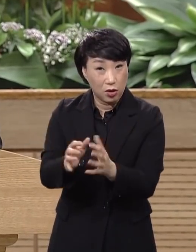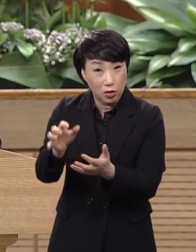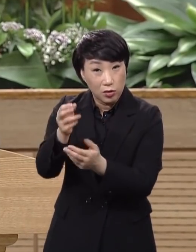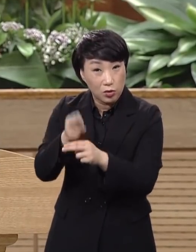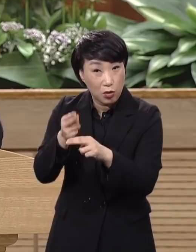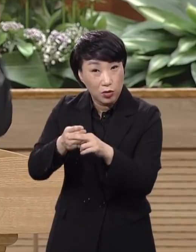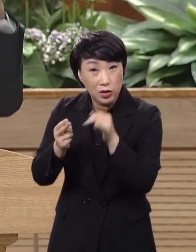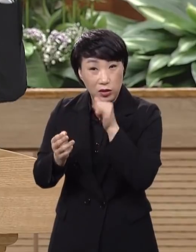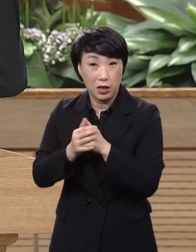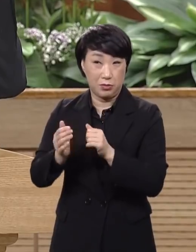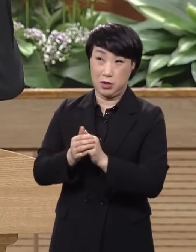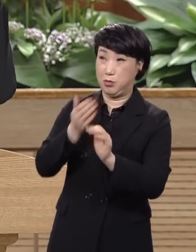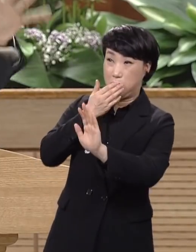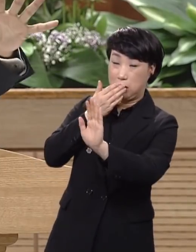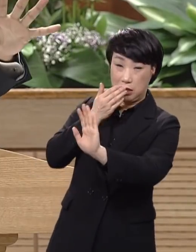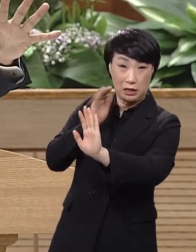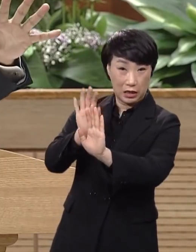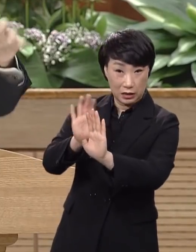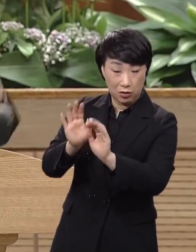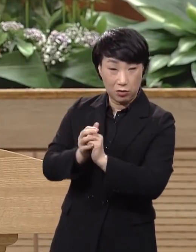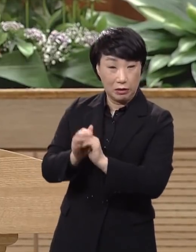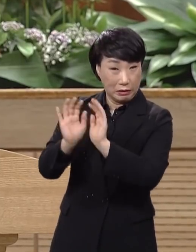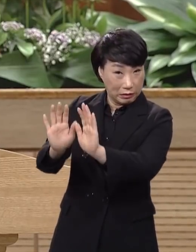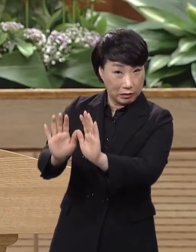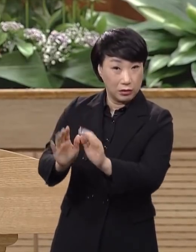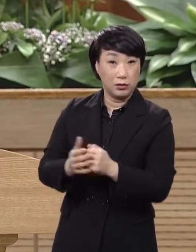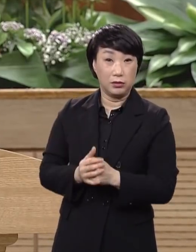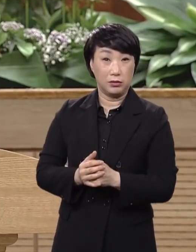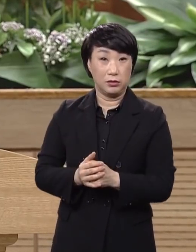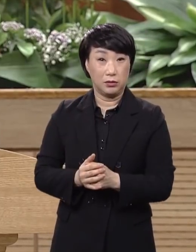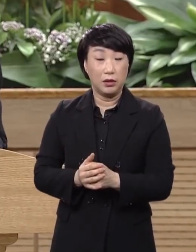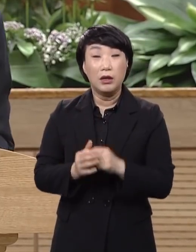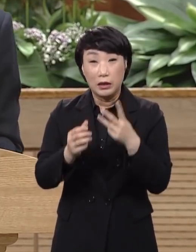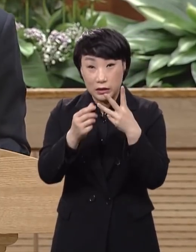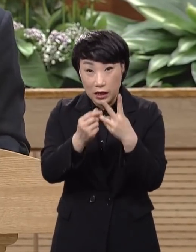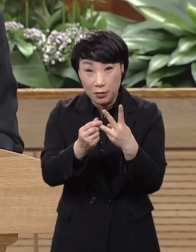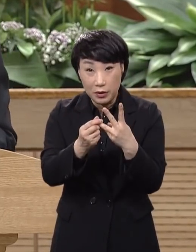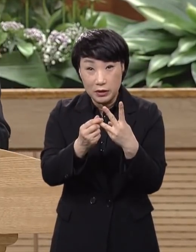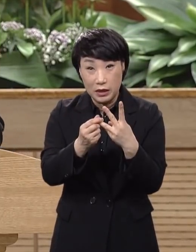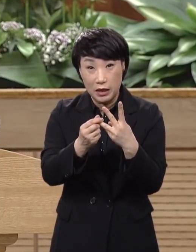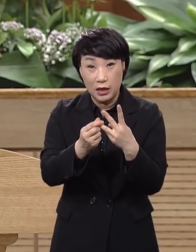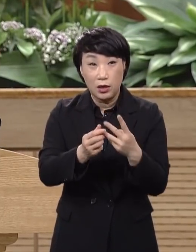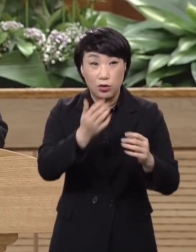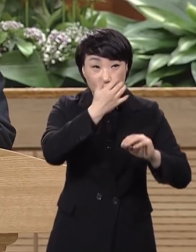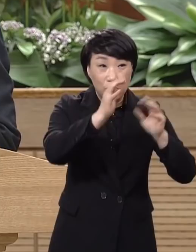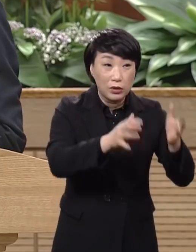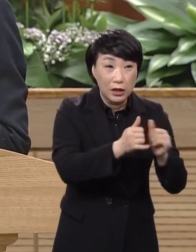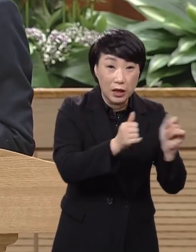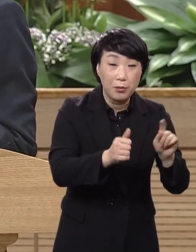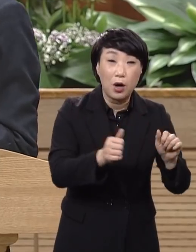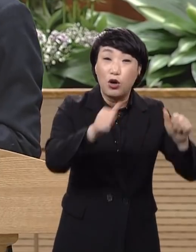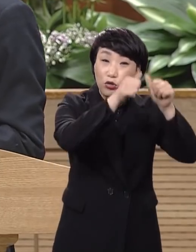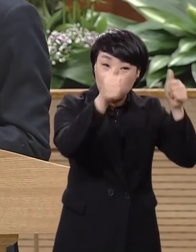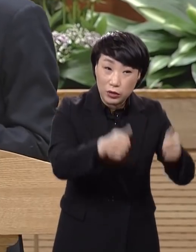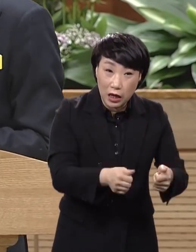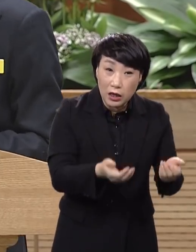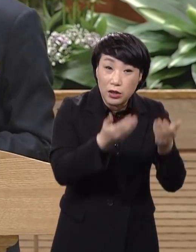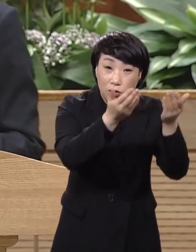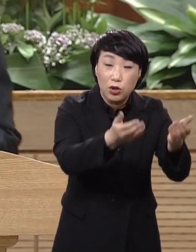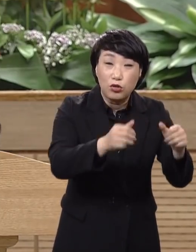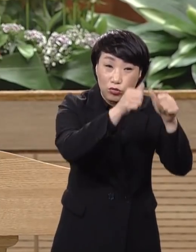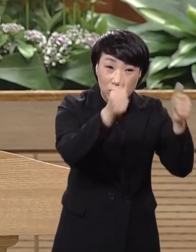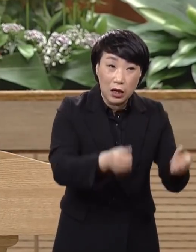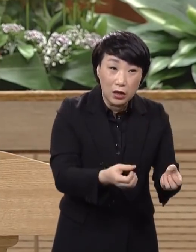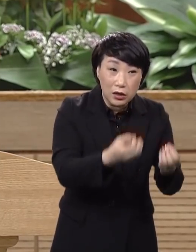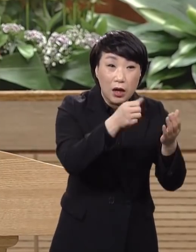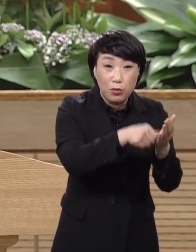때문에 그래서 절대로 받아들이지 못한다. 세 번째는 유대인들은 우상 앞에 바친 우상의